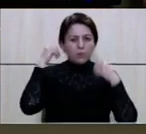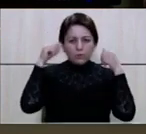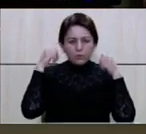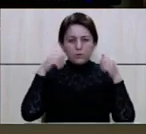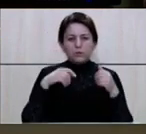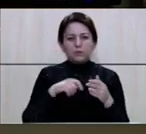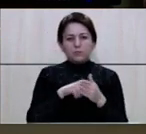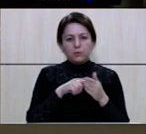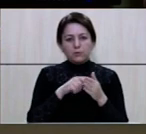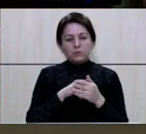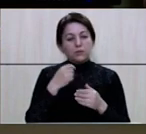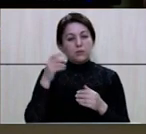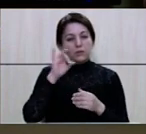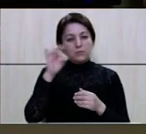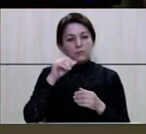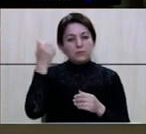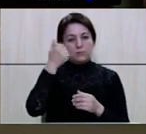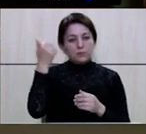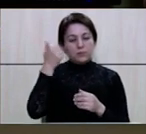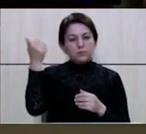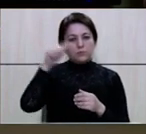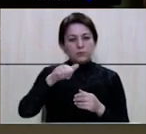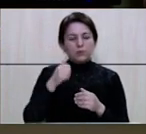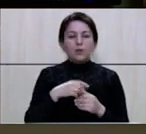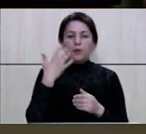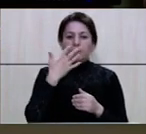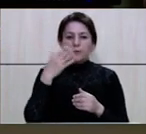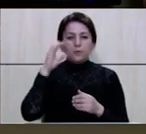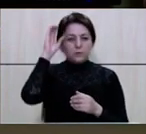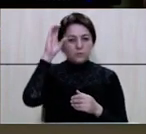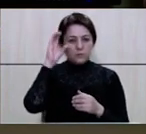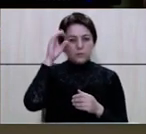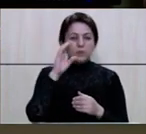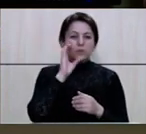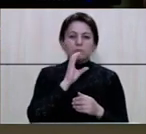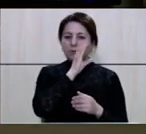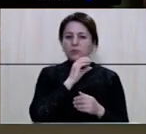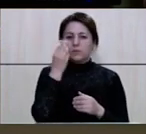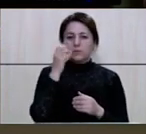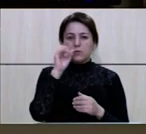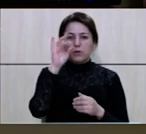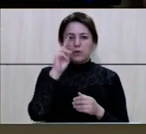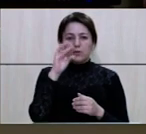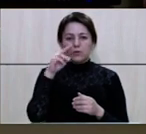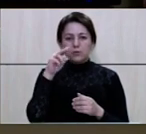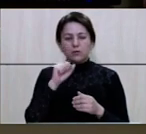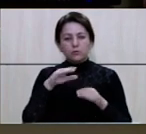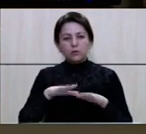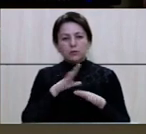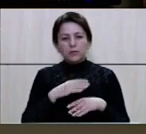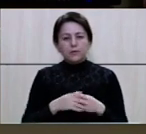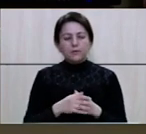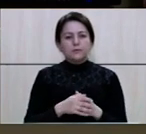respublikada birinchi o'rinda. Beshinchi, O'zbekistonning shimoliy sharqida joylashgan.